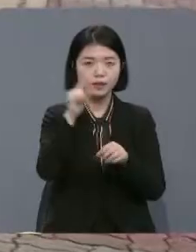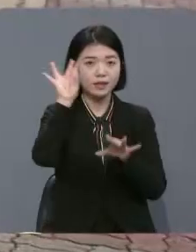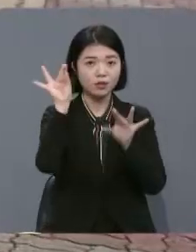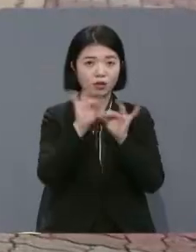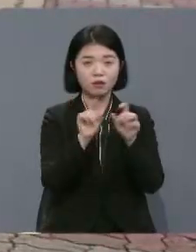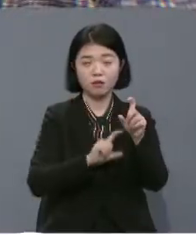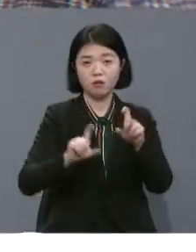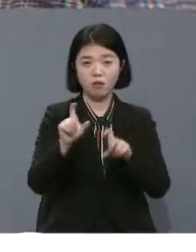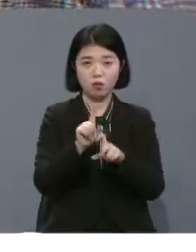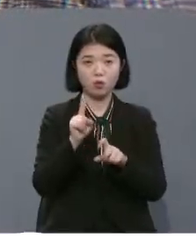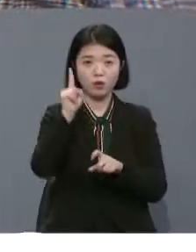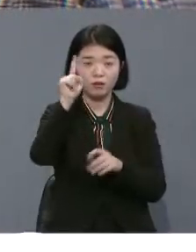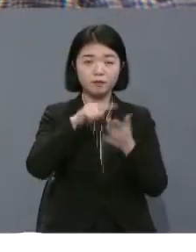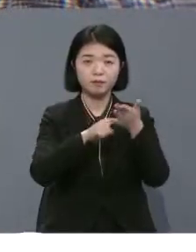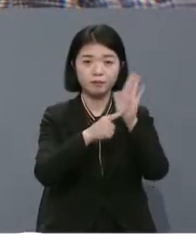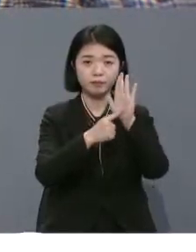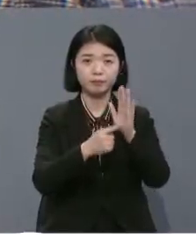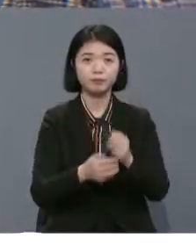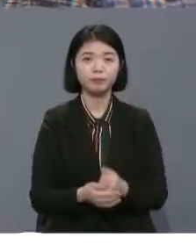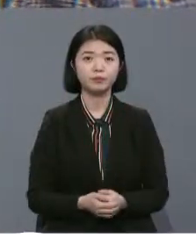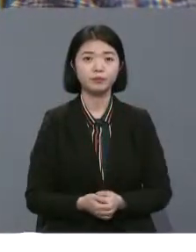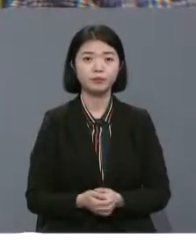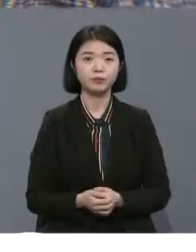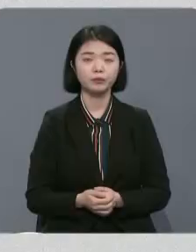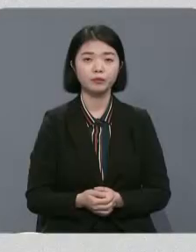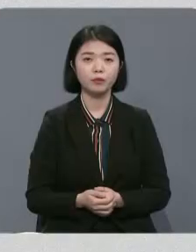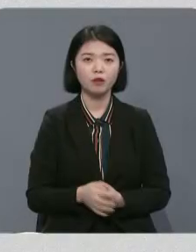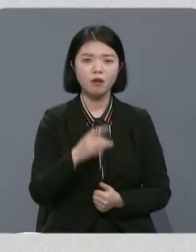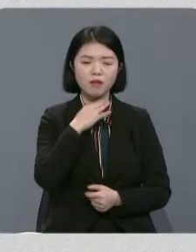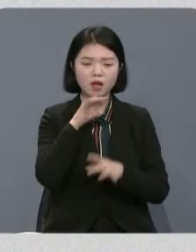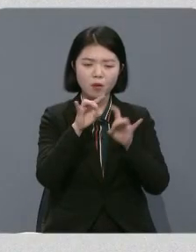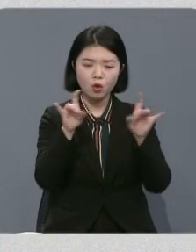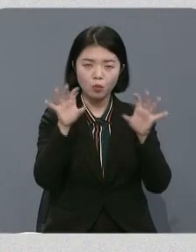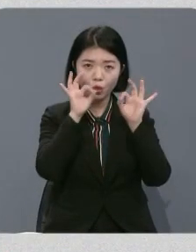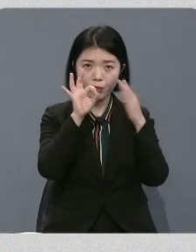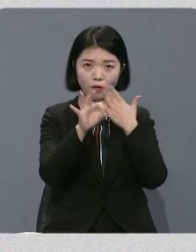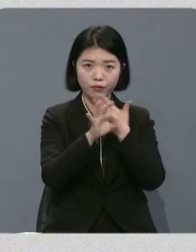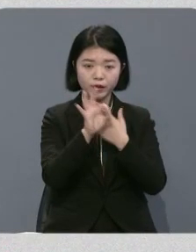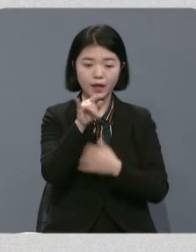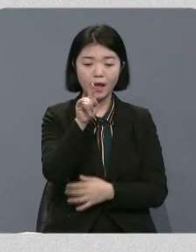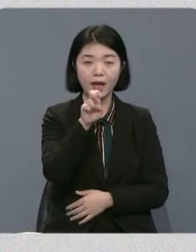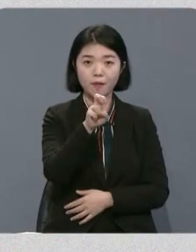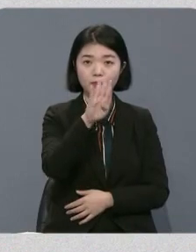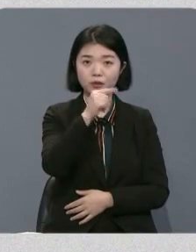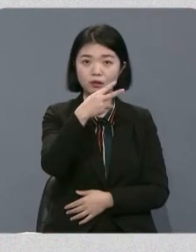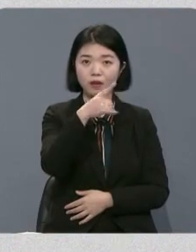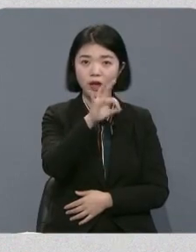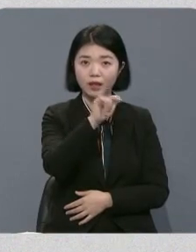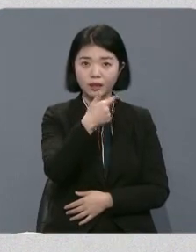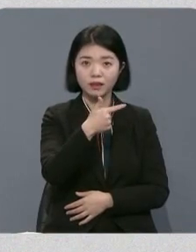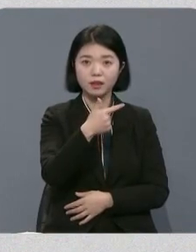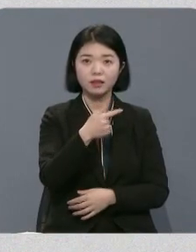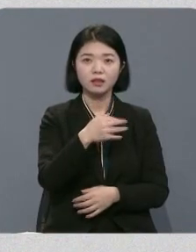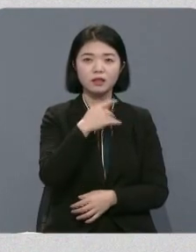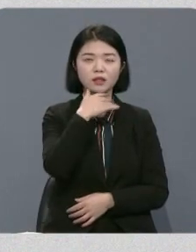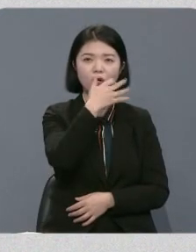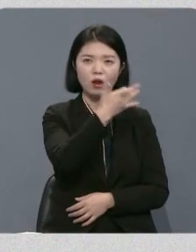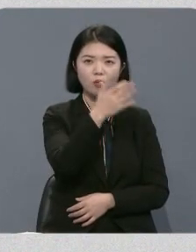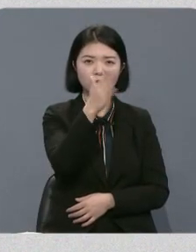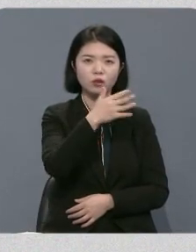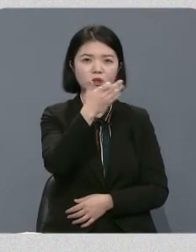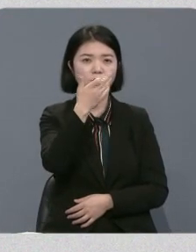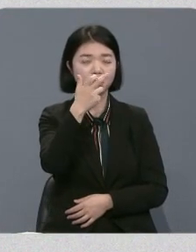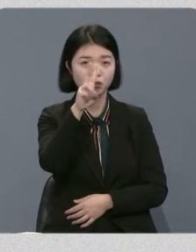반대 보다 2배 가량 묻게 나타난 겁니다 연령별로 보면 엠브레인 조사에서는 19살에 서 스물 아홉살 까지